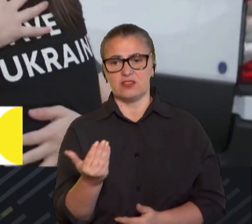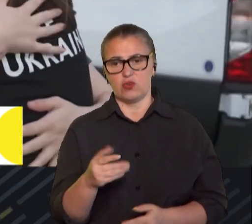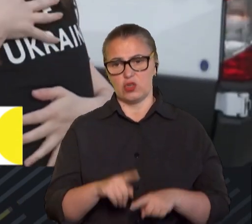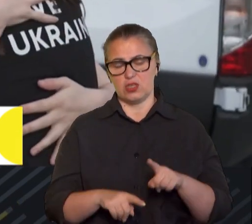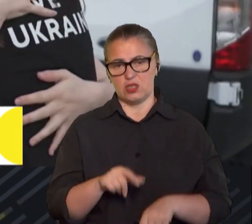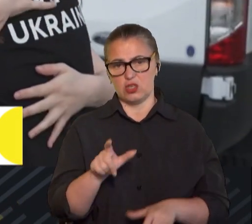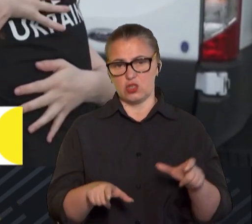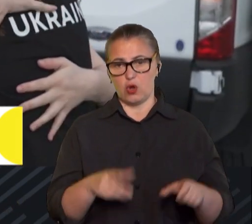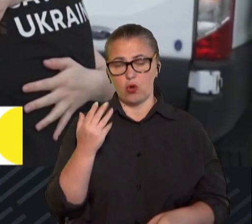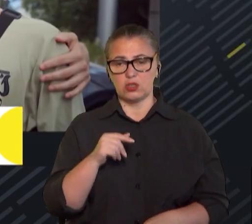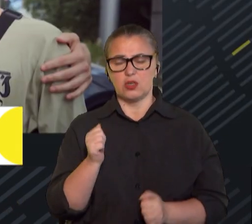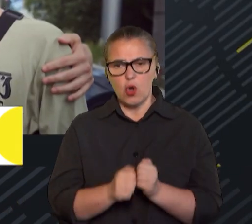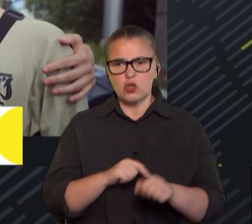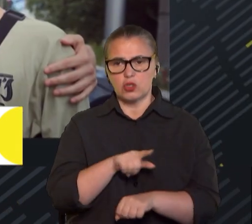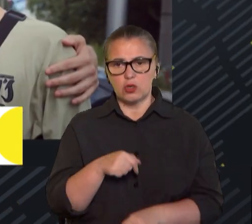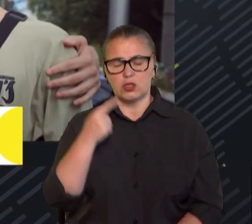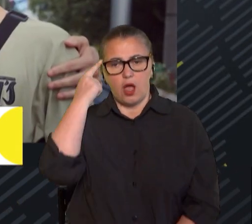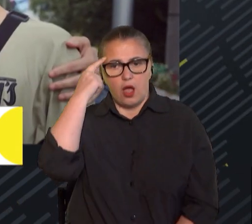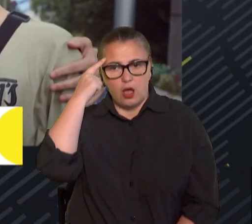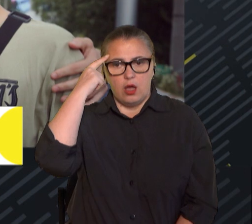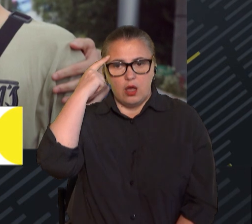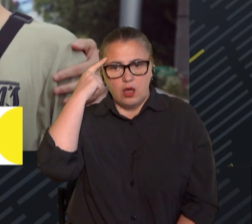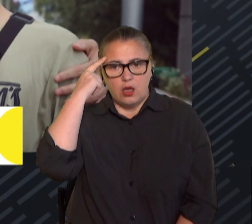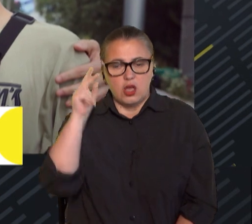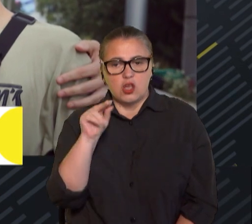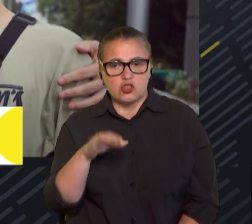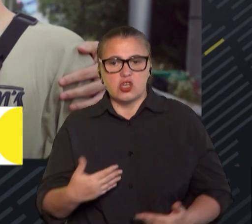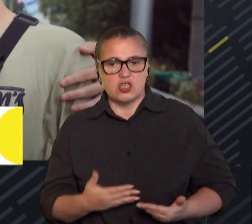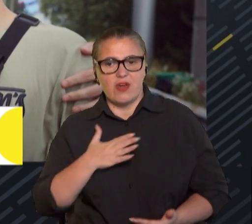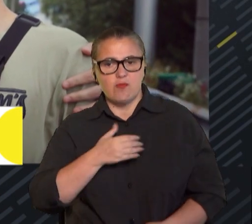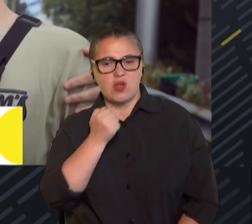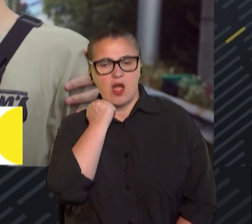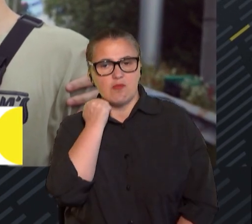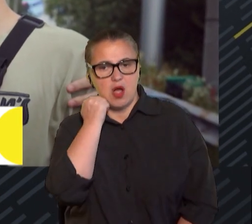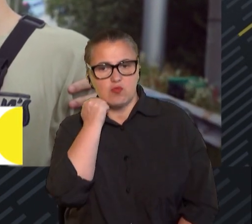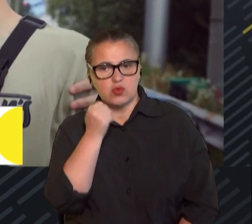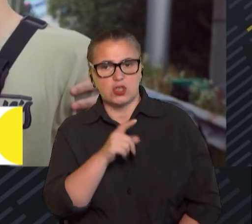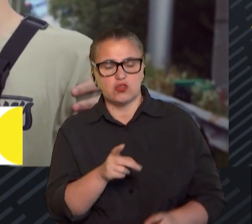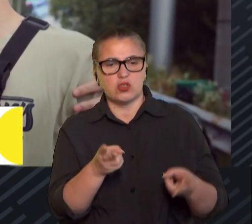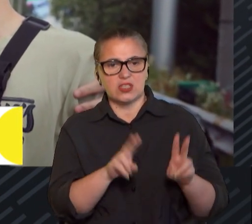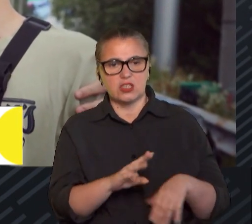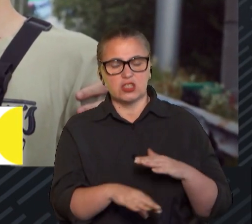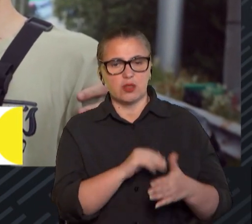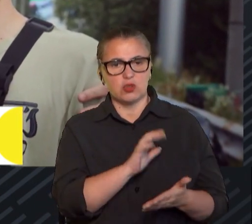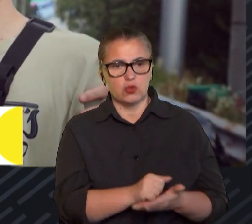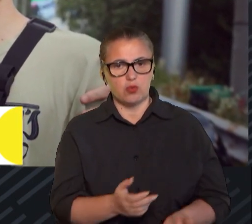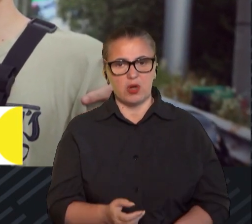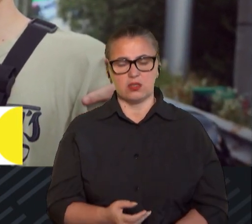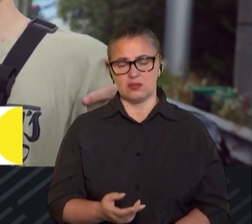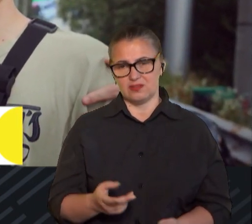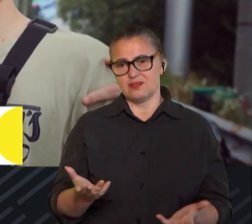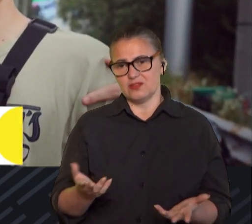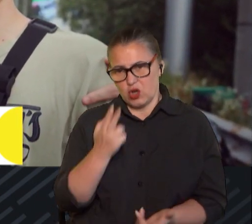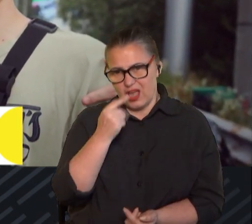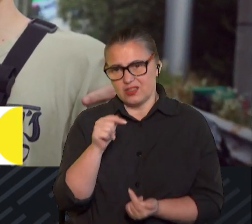Коли ти щогодини думаєш, чи щохвилини думаєш про те, чи жива там моя бабуся, яка залишилася в окупації, ну про яку тут адаптацію